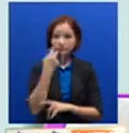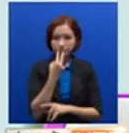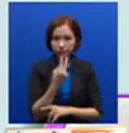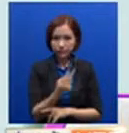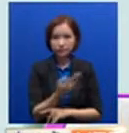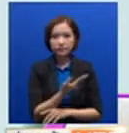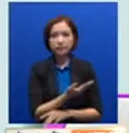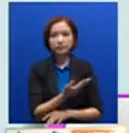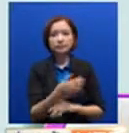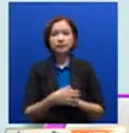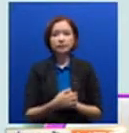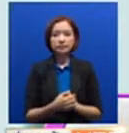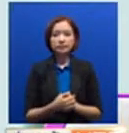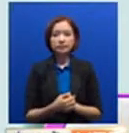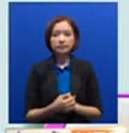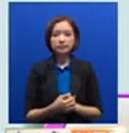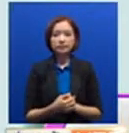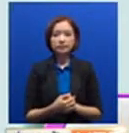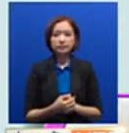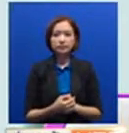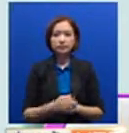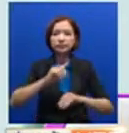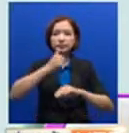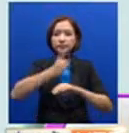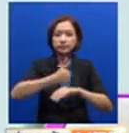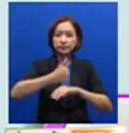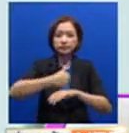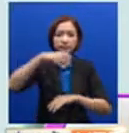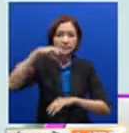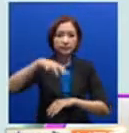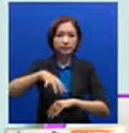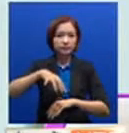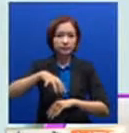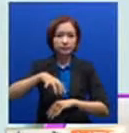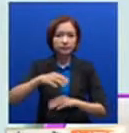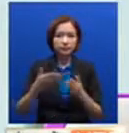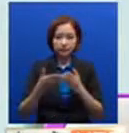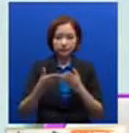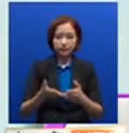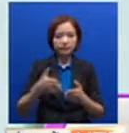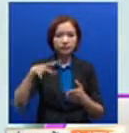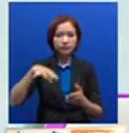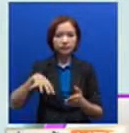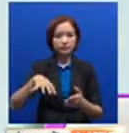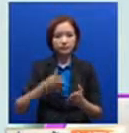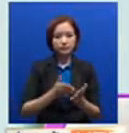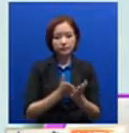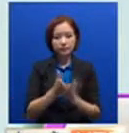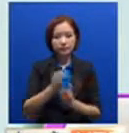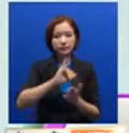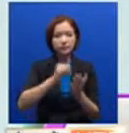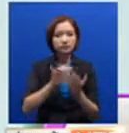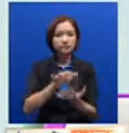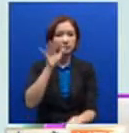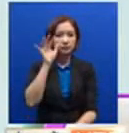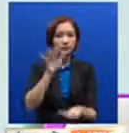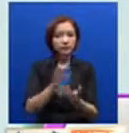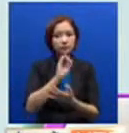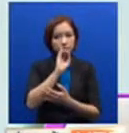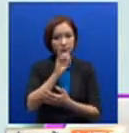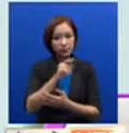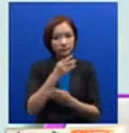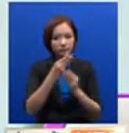สุรศิริชายใส่ยาหน้าซึ่งเป็นผู้อำนวยการสำนักงานเจ้าท่าภูมิภาคโป้ขาสมุทรปราการก็ยืนยันว่า